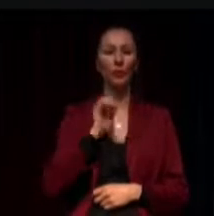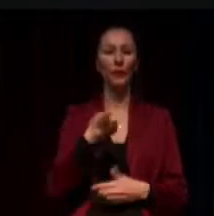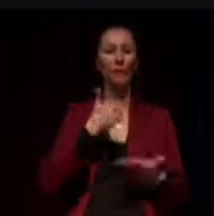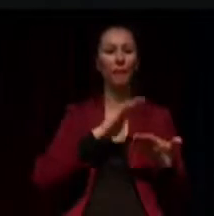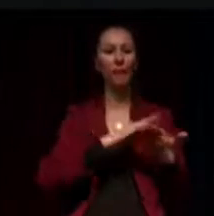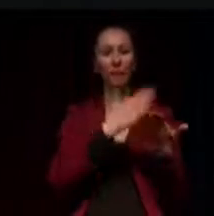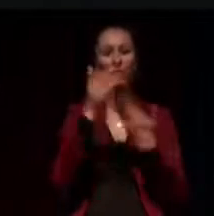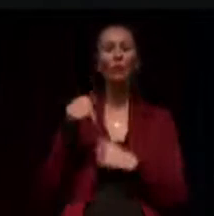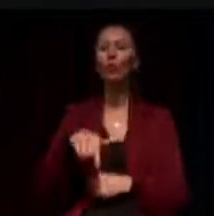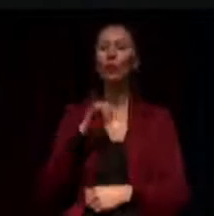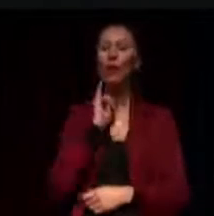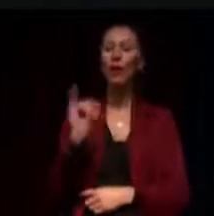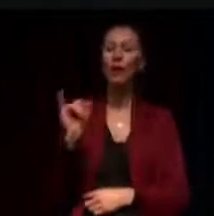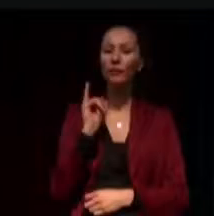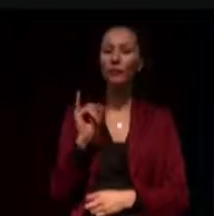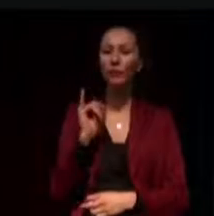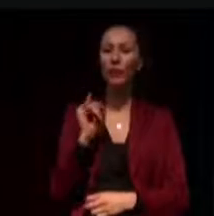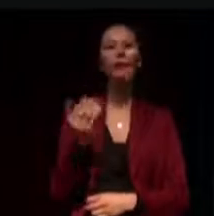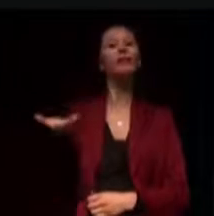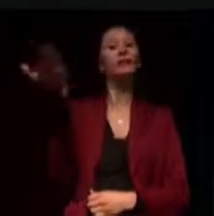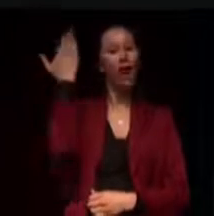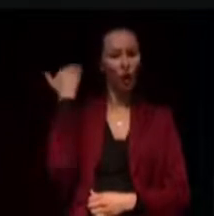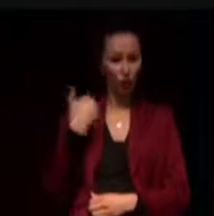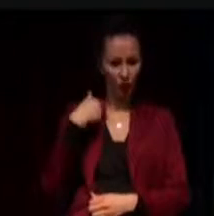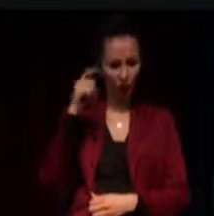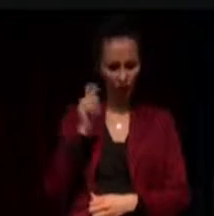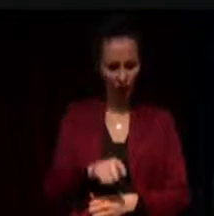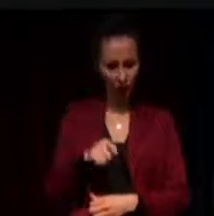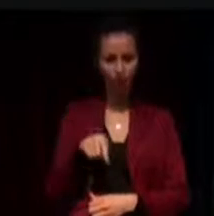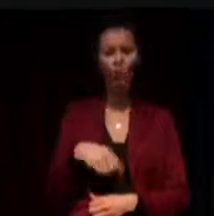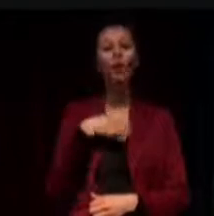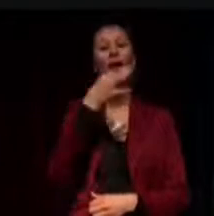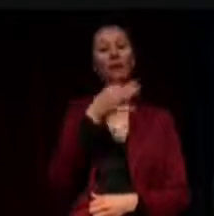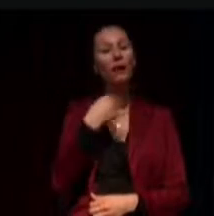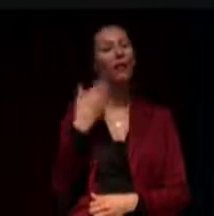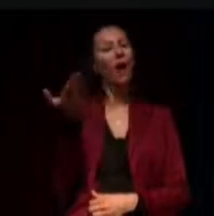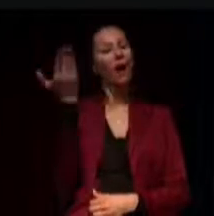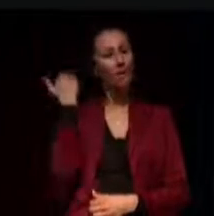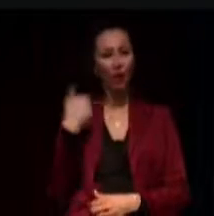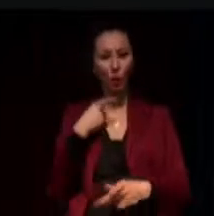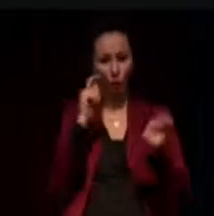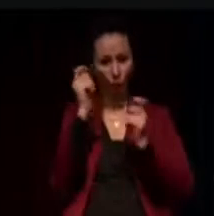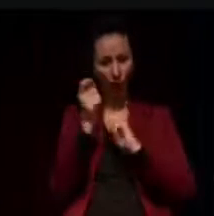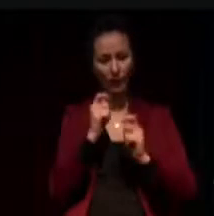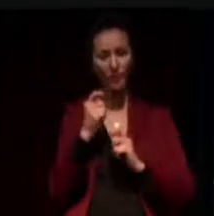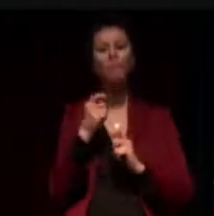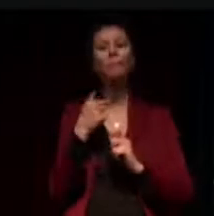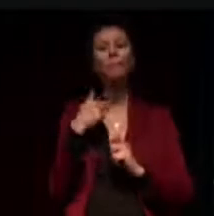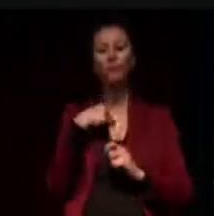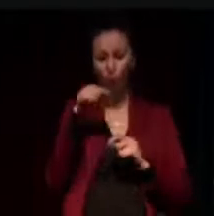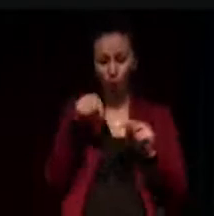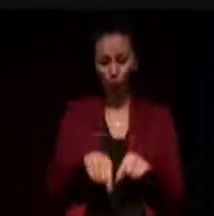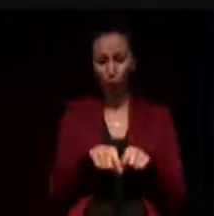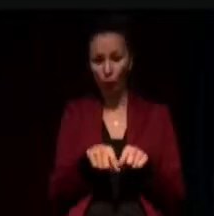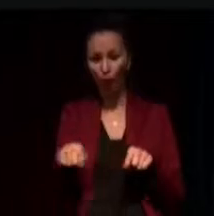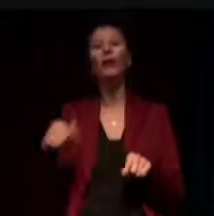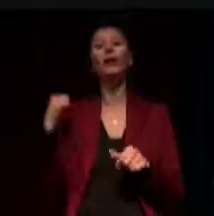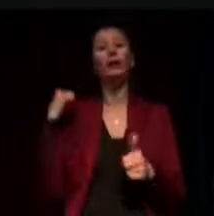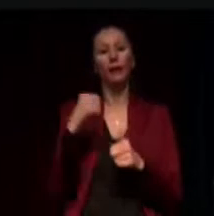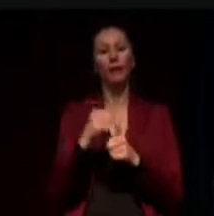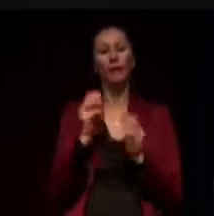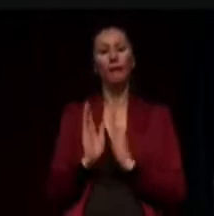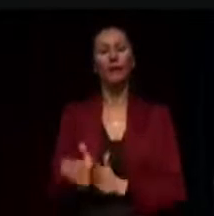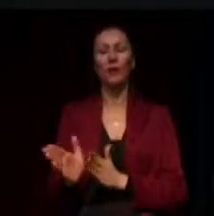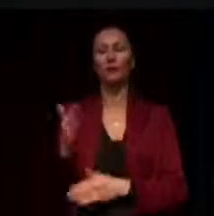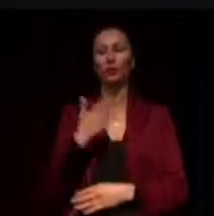kıymetli arkadaşlar. Bu eleştirileri daha önce de yaptık. Bu ifadeleri ben daha önce de kullandım. kullanmaya bugün itibariyle yine devam